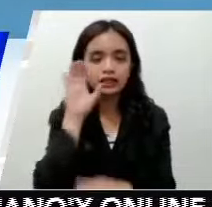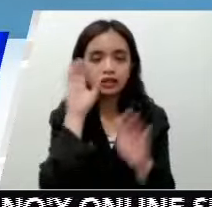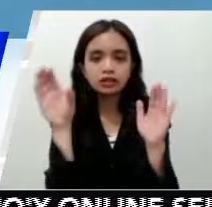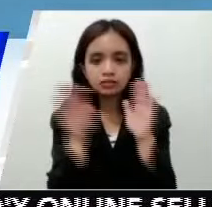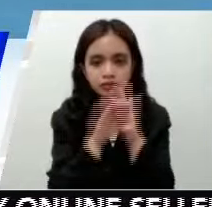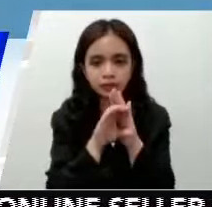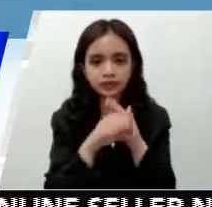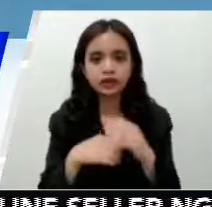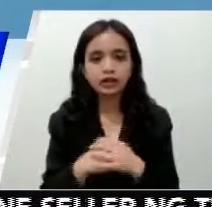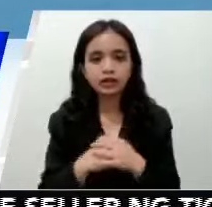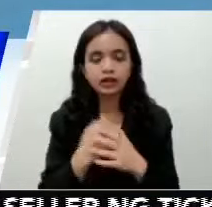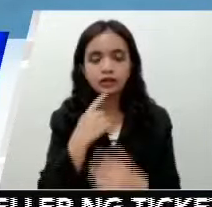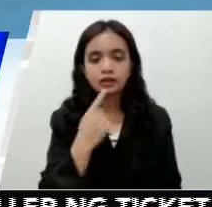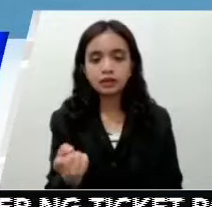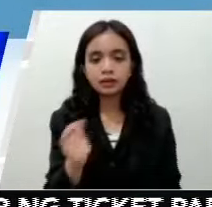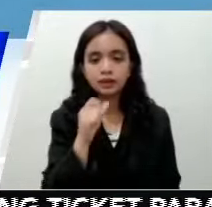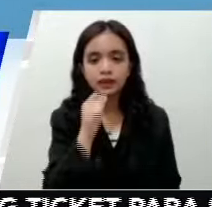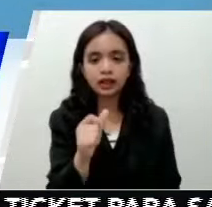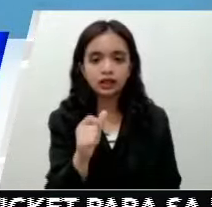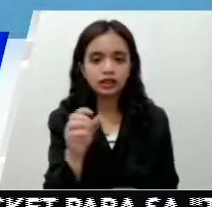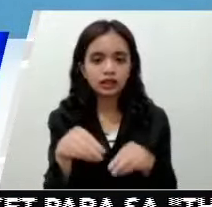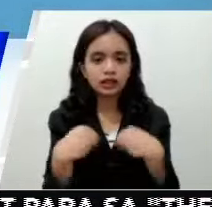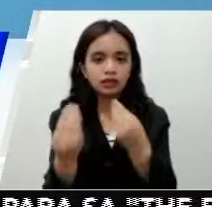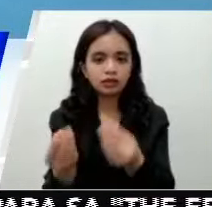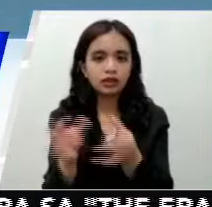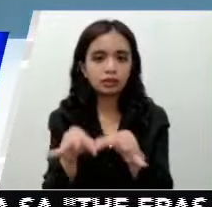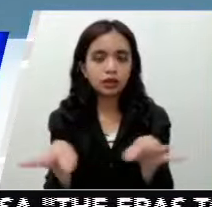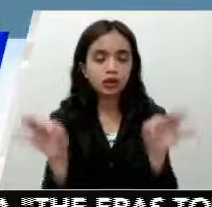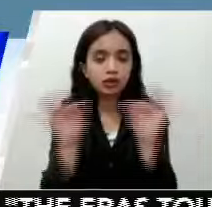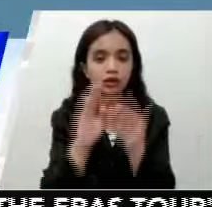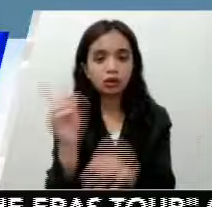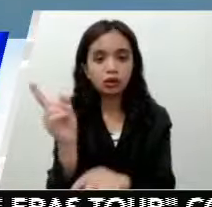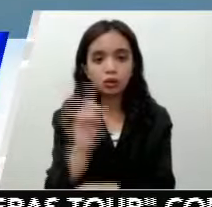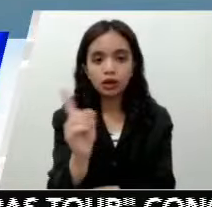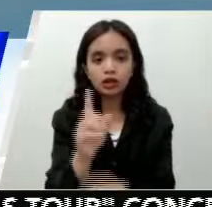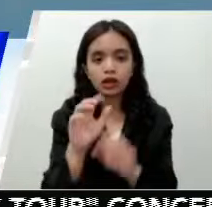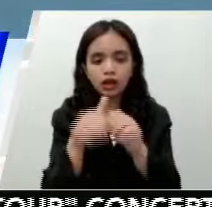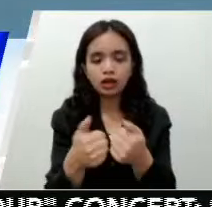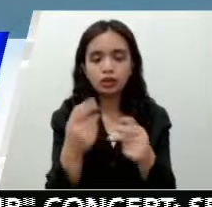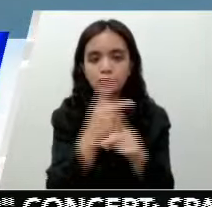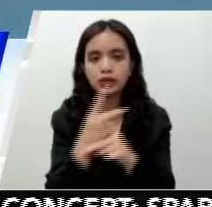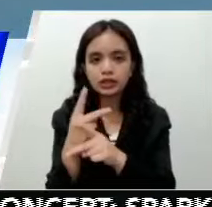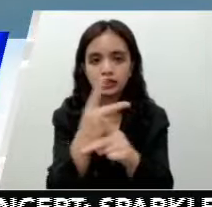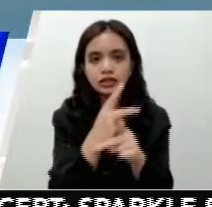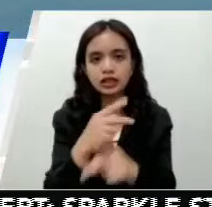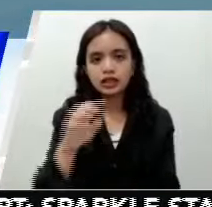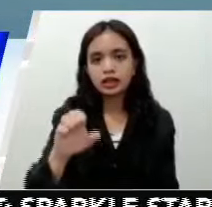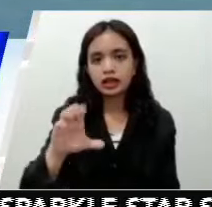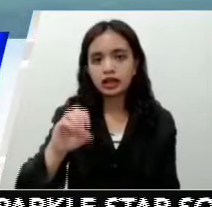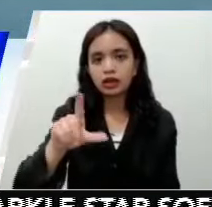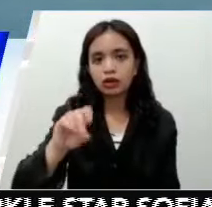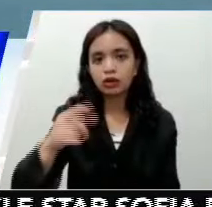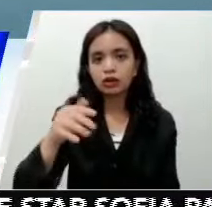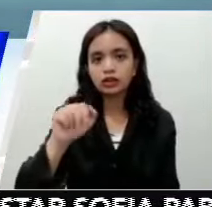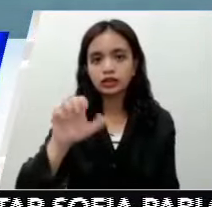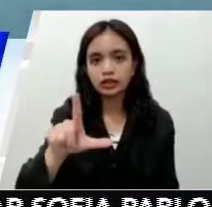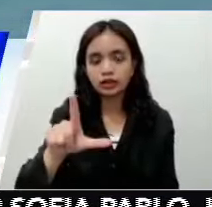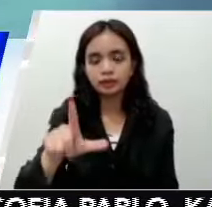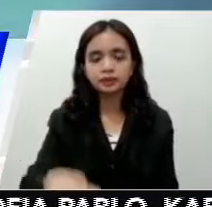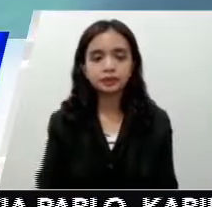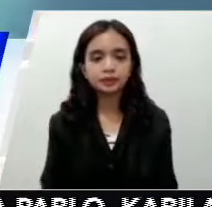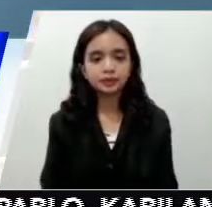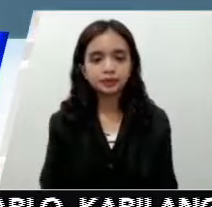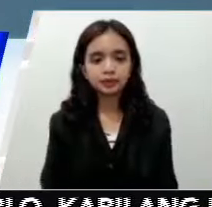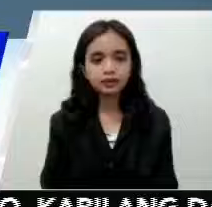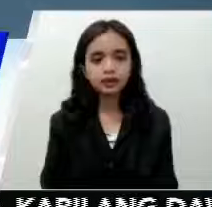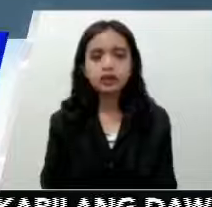nila binibigyang kahalagahan ng China ang pagprotekta sa ecological environment sa South China Sea. Bukod dito, ang mga